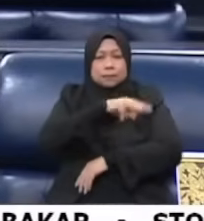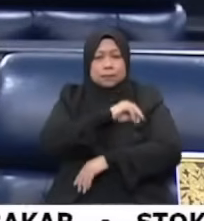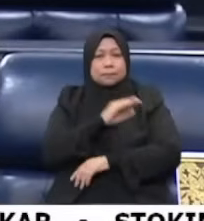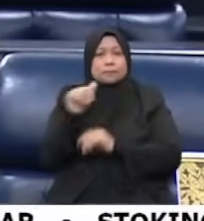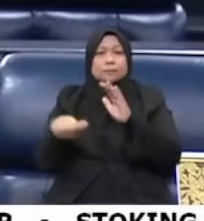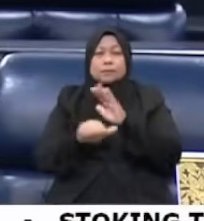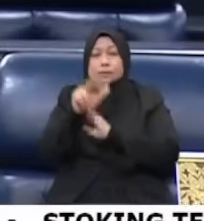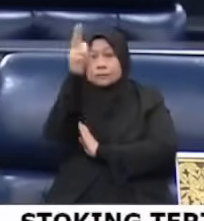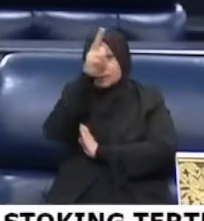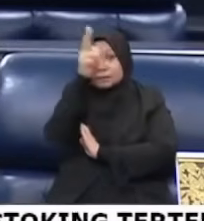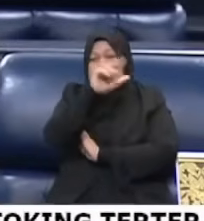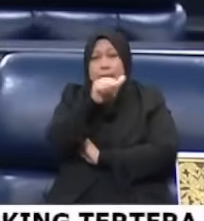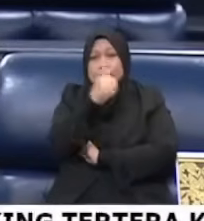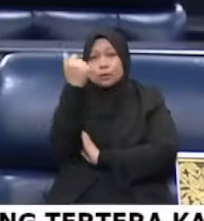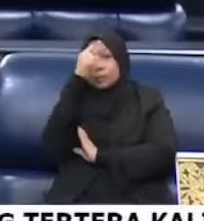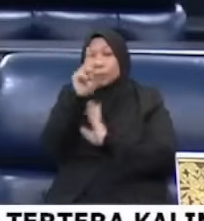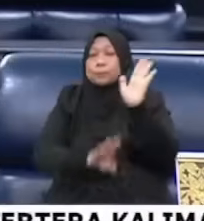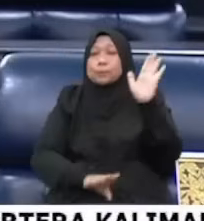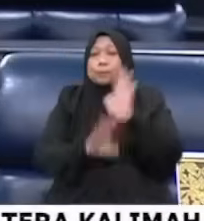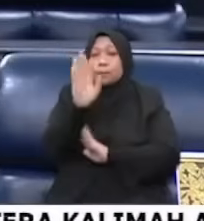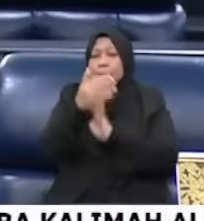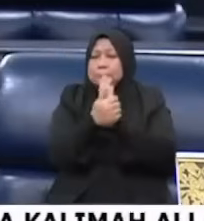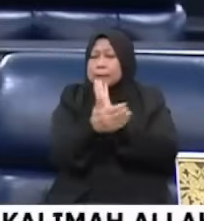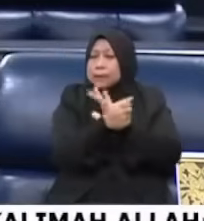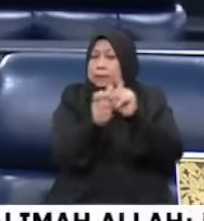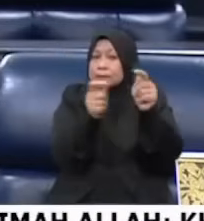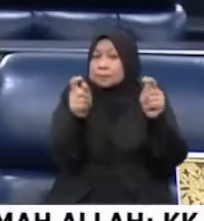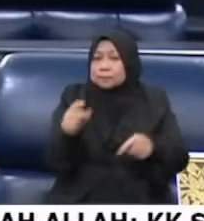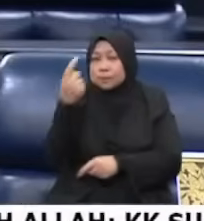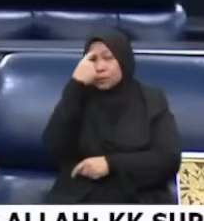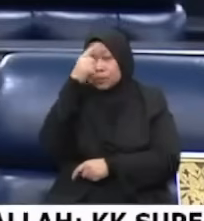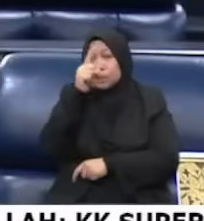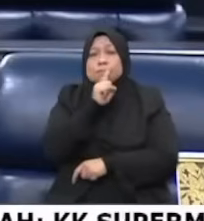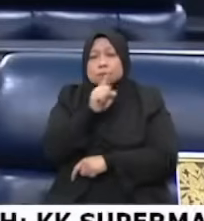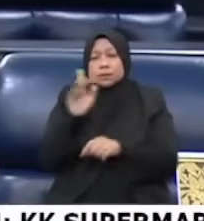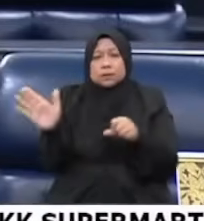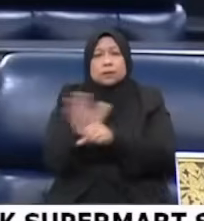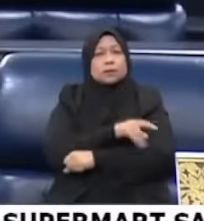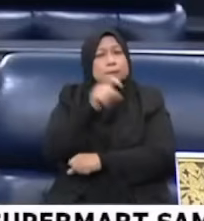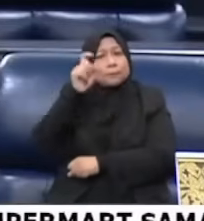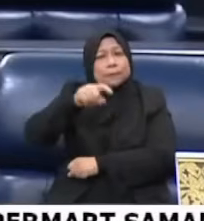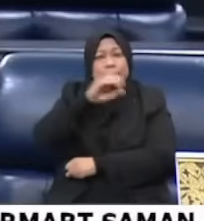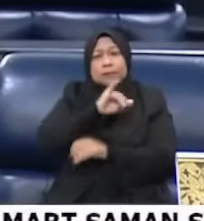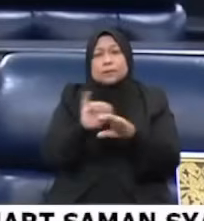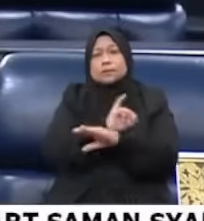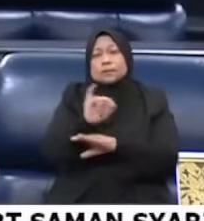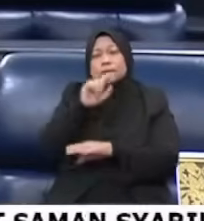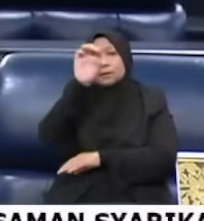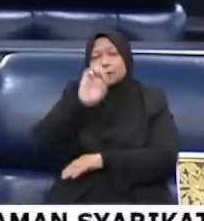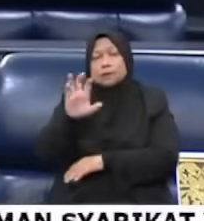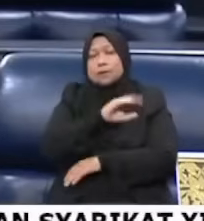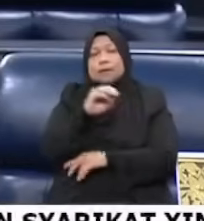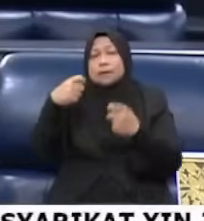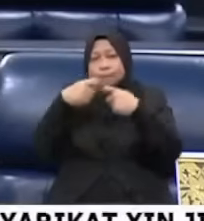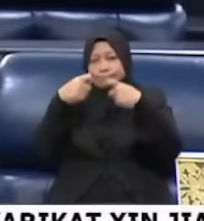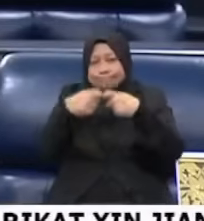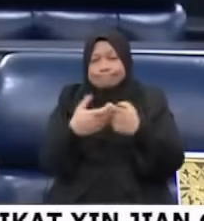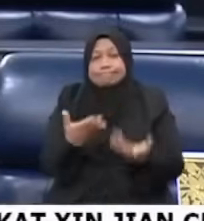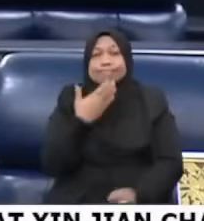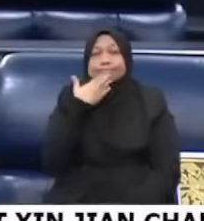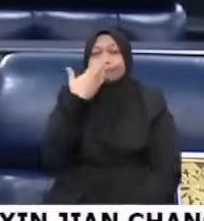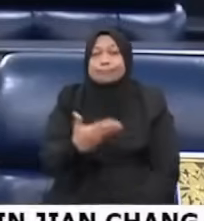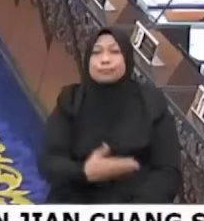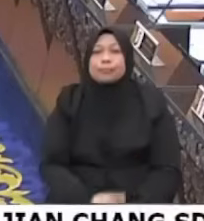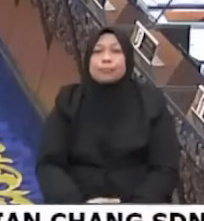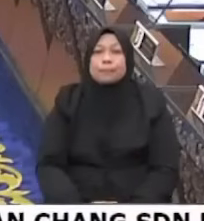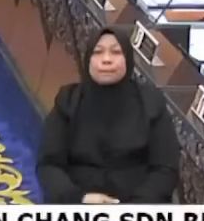agensi kerajaan yang lain untuk membangunkan bakat tempatan bagi memenuhi keperluan industri elektrik dan elektronik terima kasih